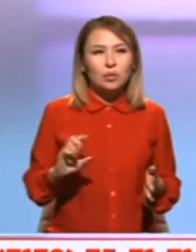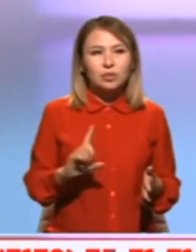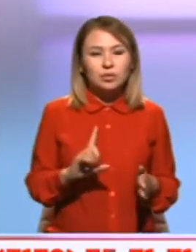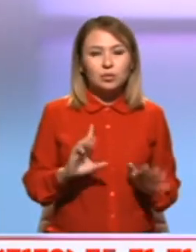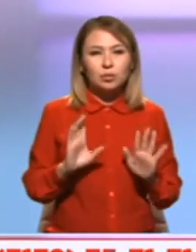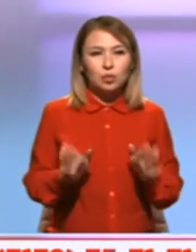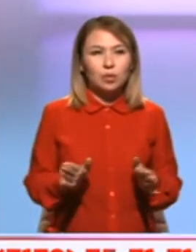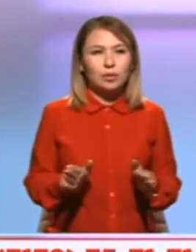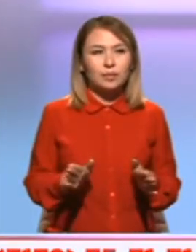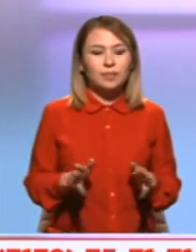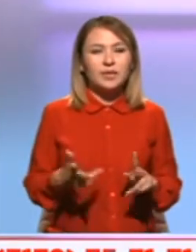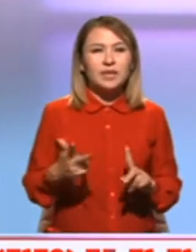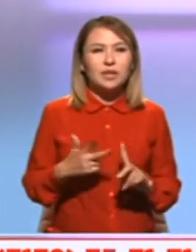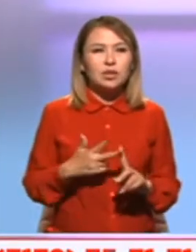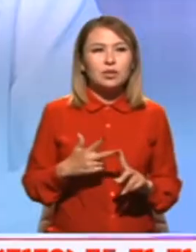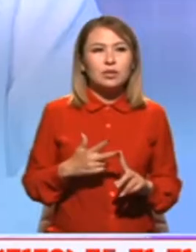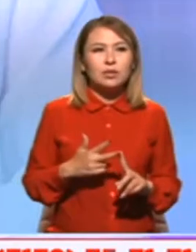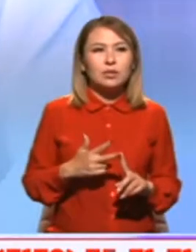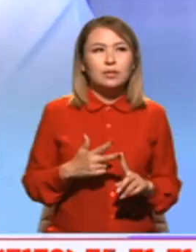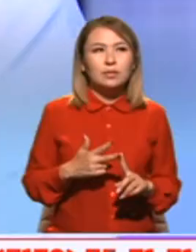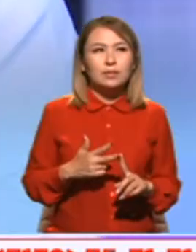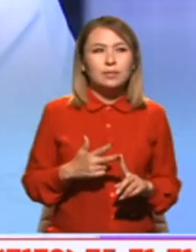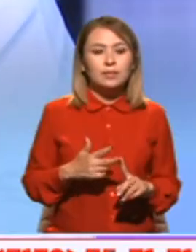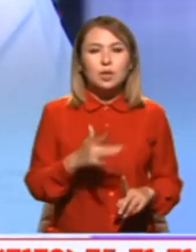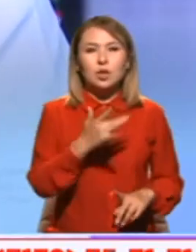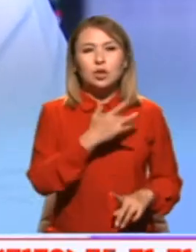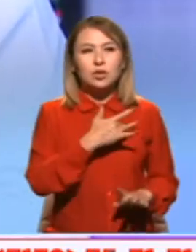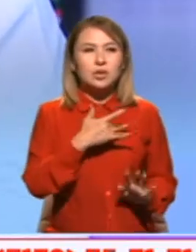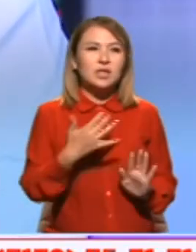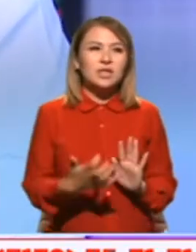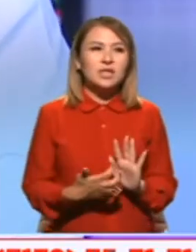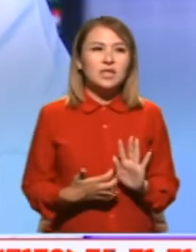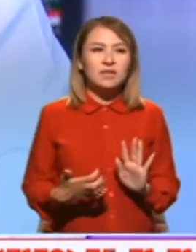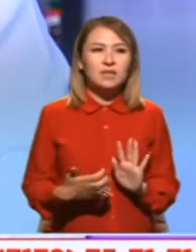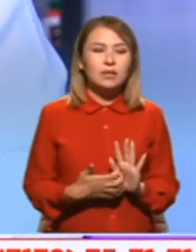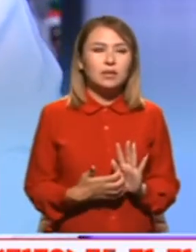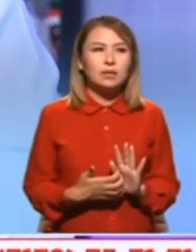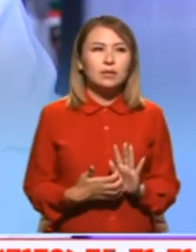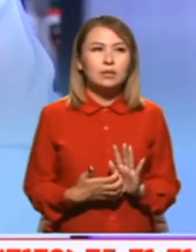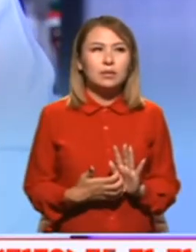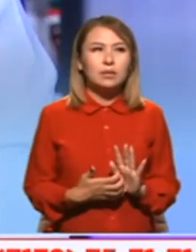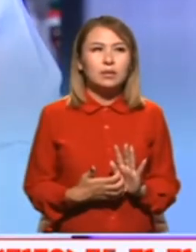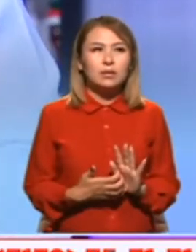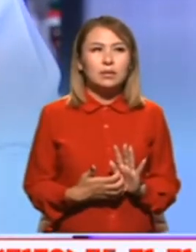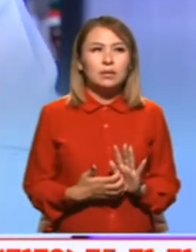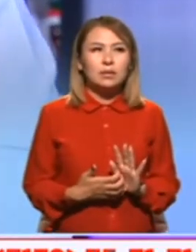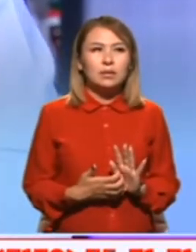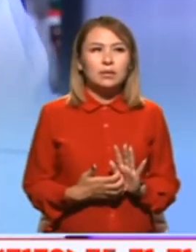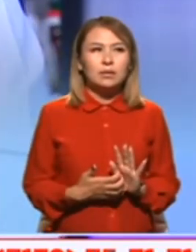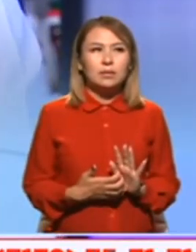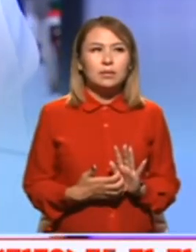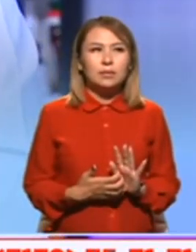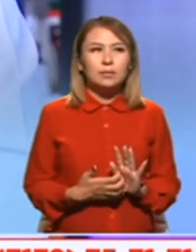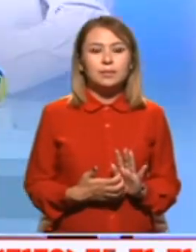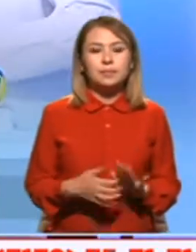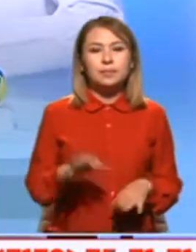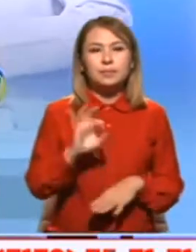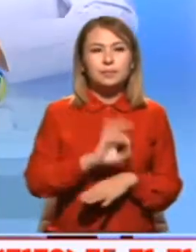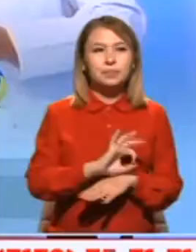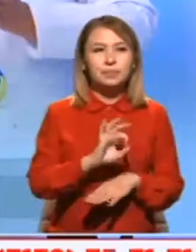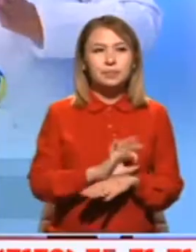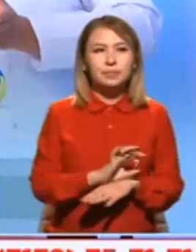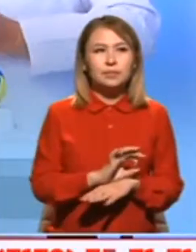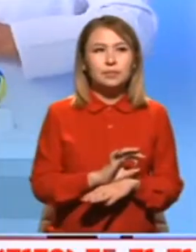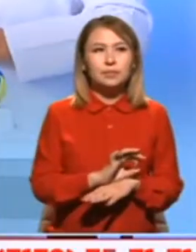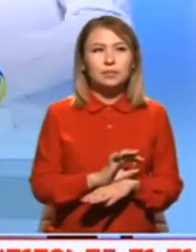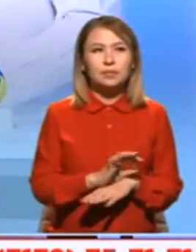болады. Түсінікті. Үшіншісі жүрек жеткіліксіздігі деп айттық. Және атеросклерозды, яғни бляшкалардың жиналуы нәтижесінен айналып